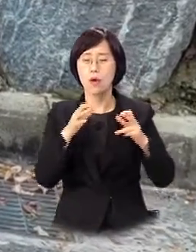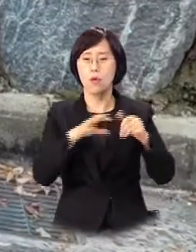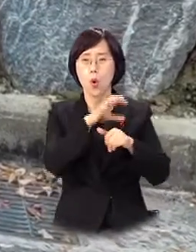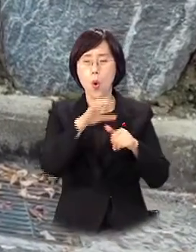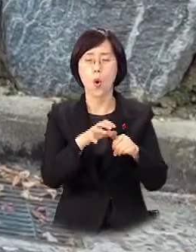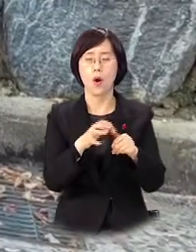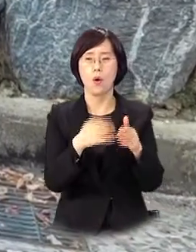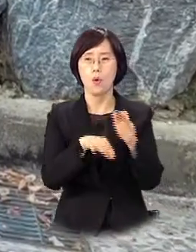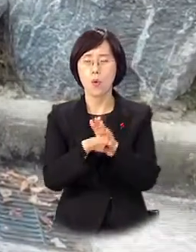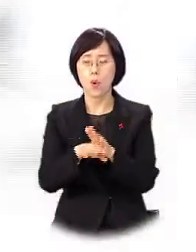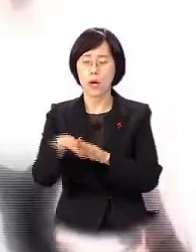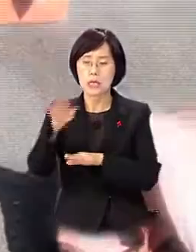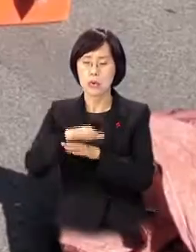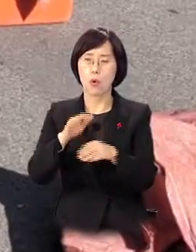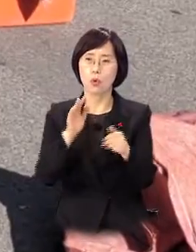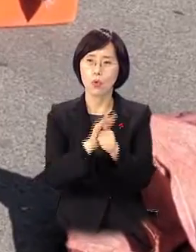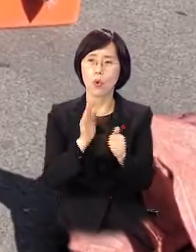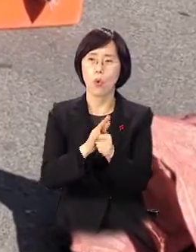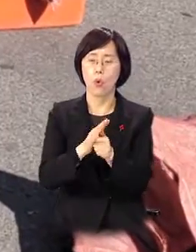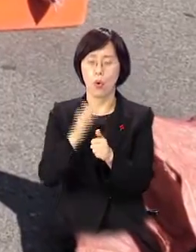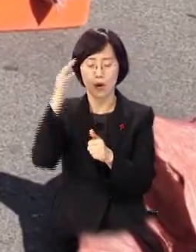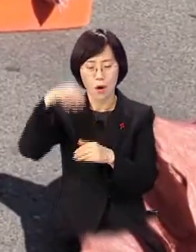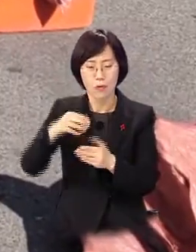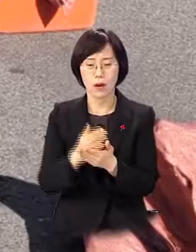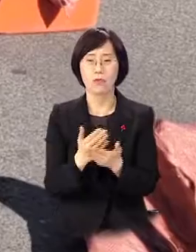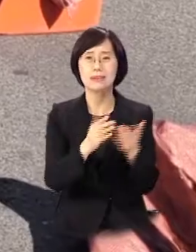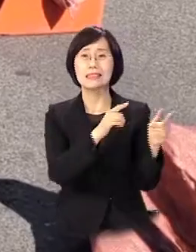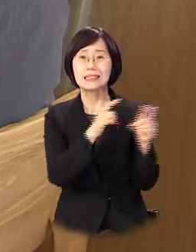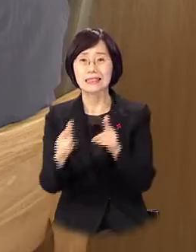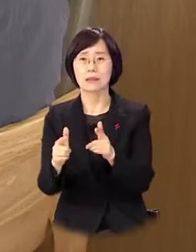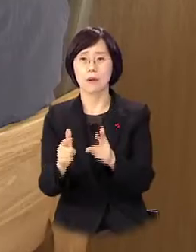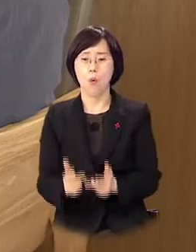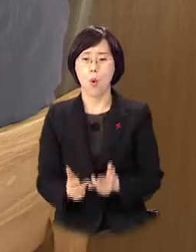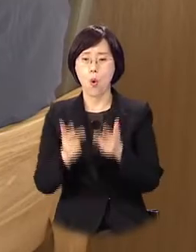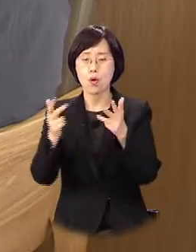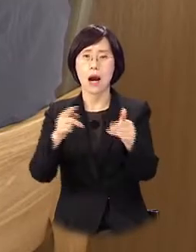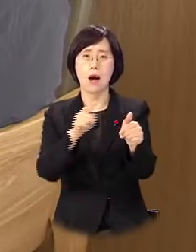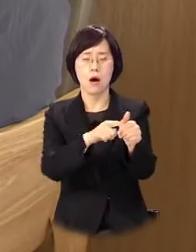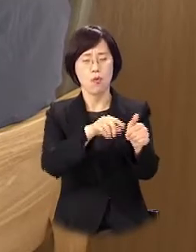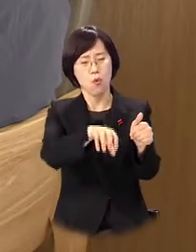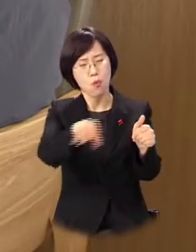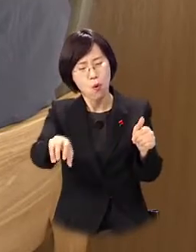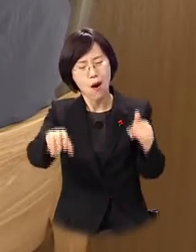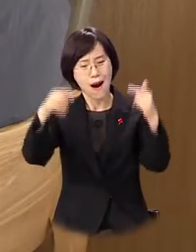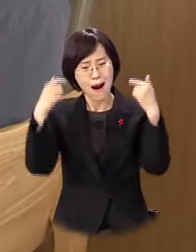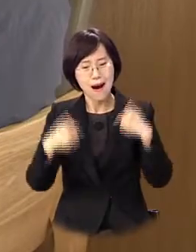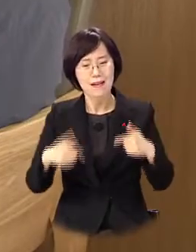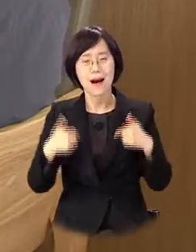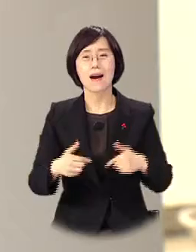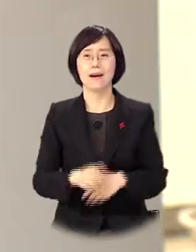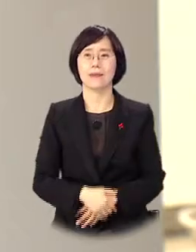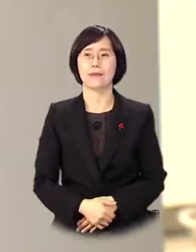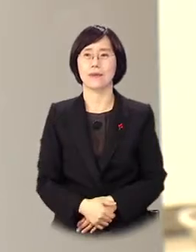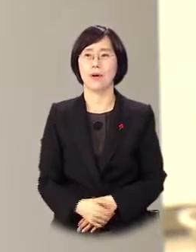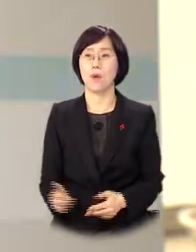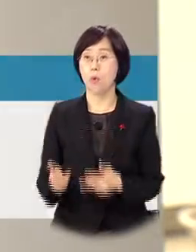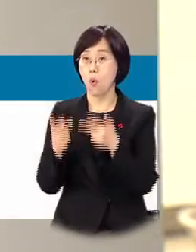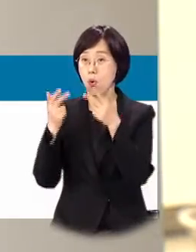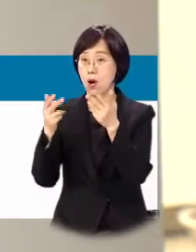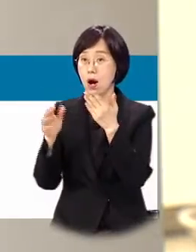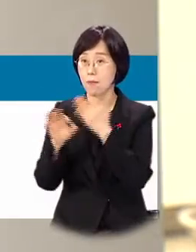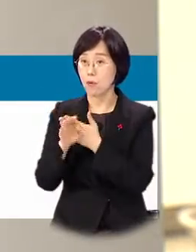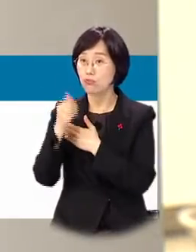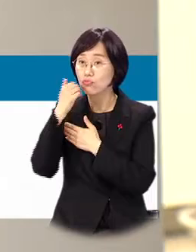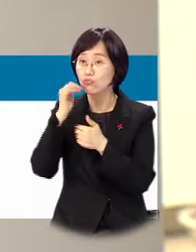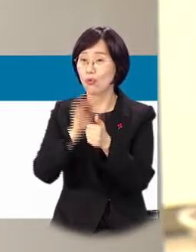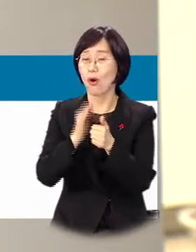그리고 농촌 일선 돕기까지. 남을 위한 마 씨의 봉사활동은 때와 장소를 가리지 않았습니다. 봉사를 하는 건 우리가